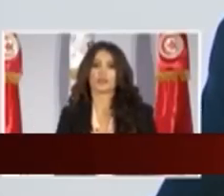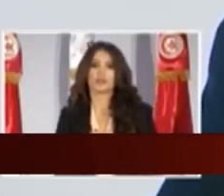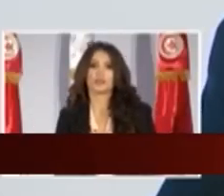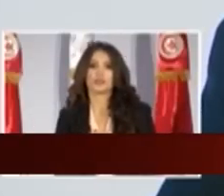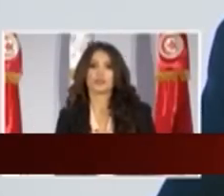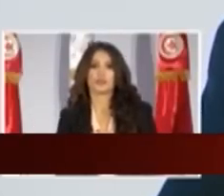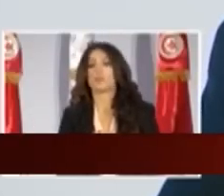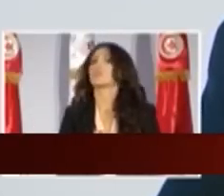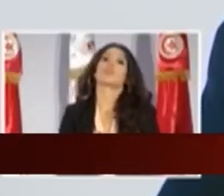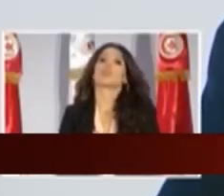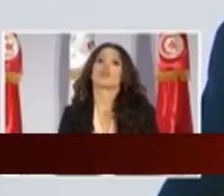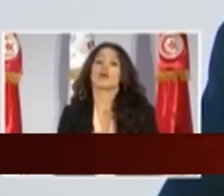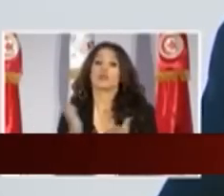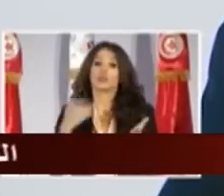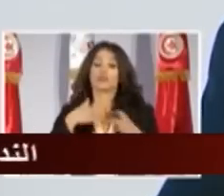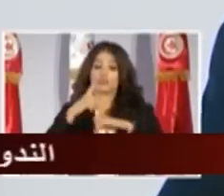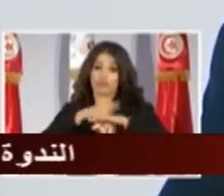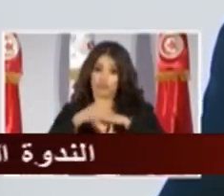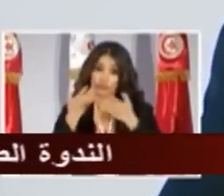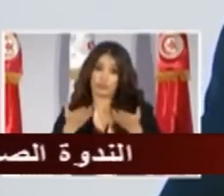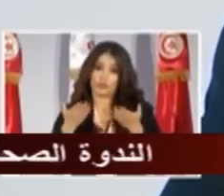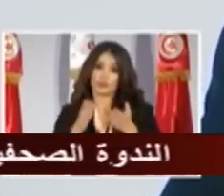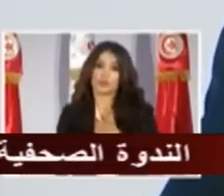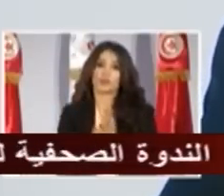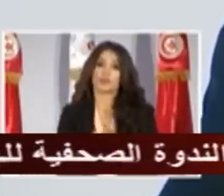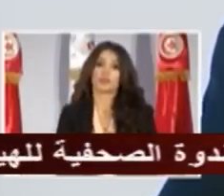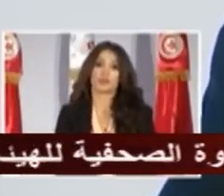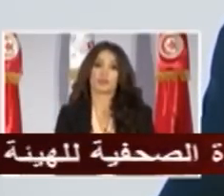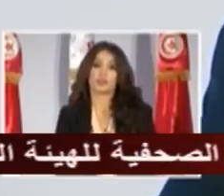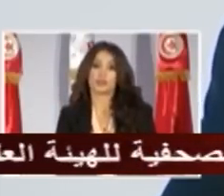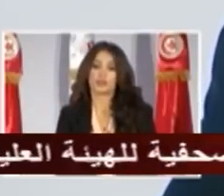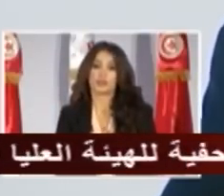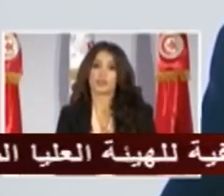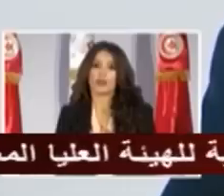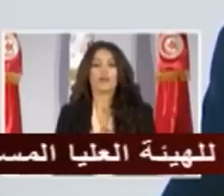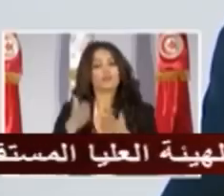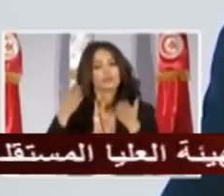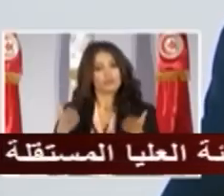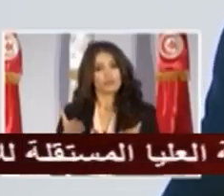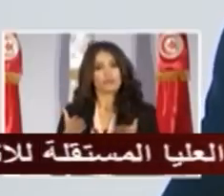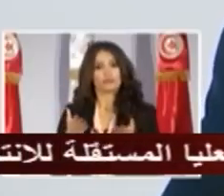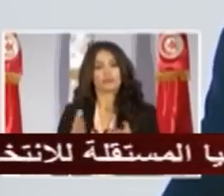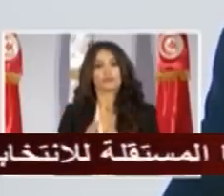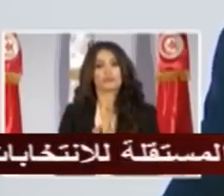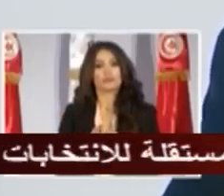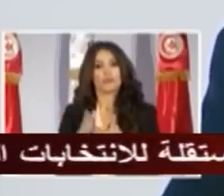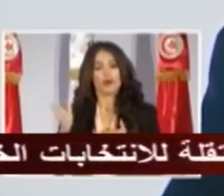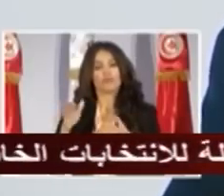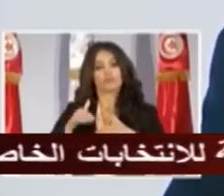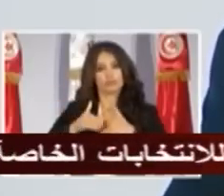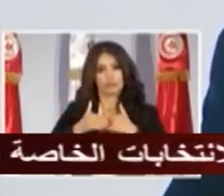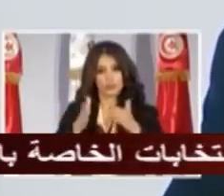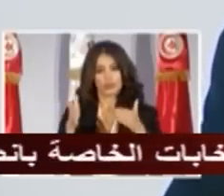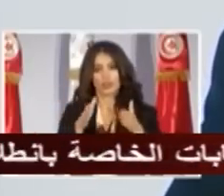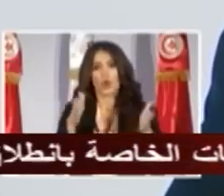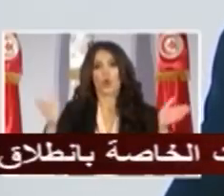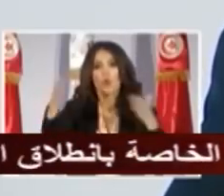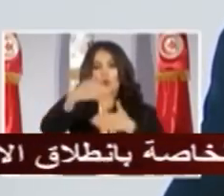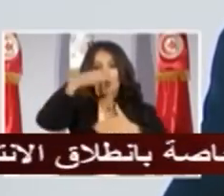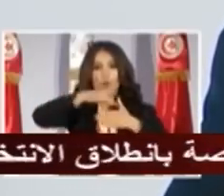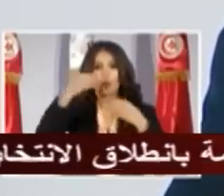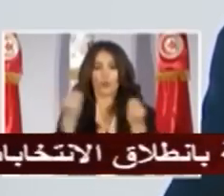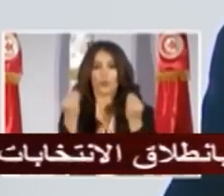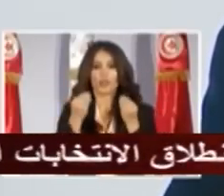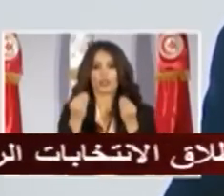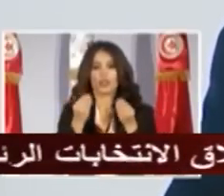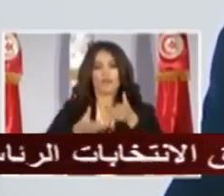وفي هذه اللحظات نحن بصدد فتح مراكزنا بكندا